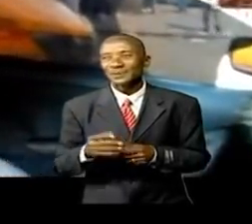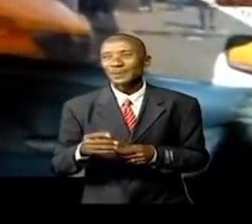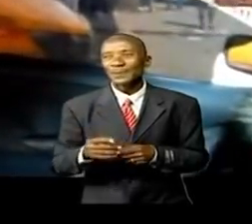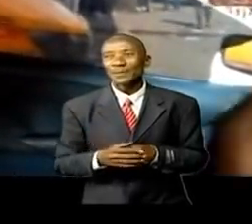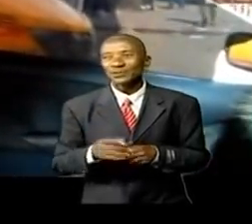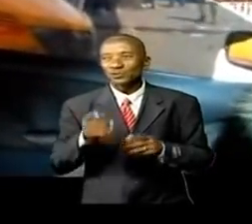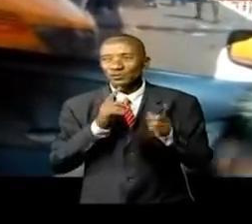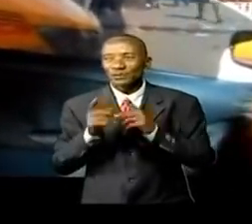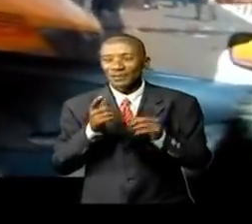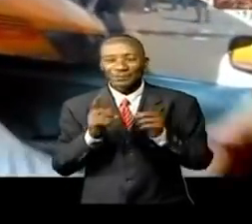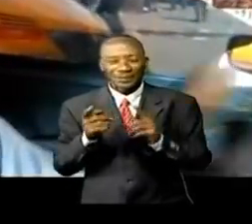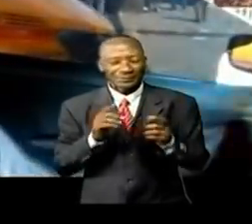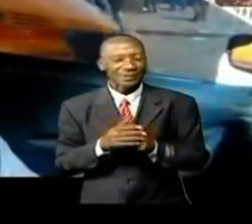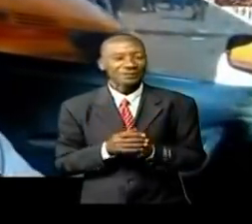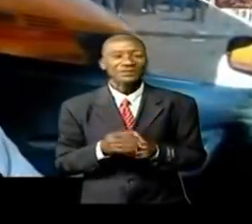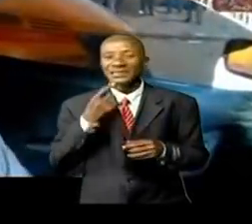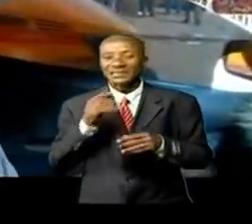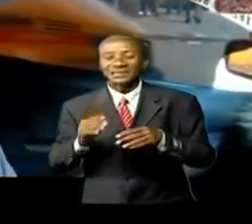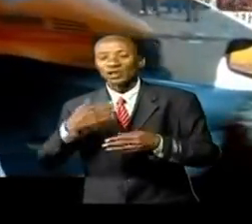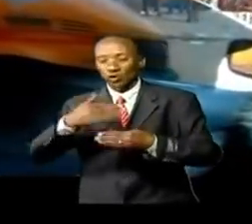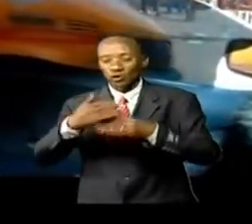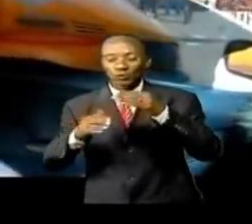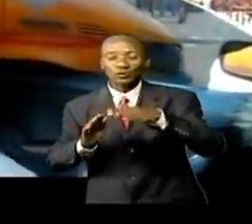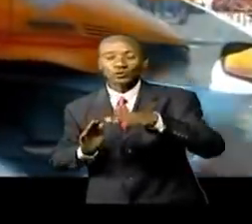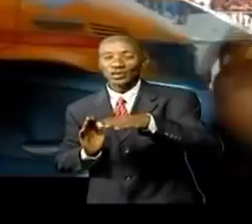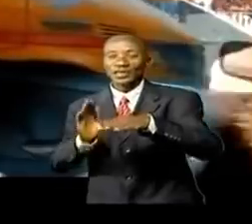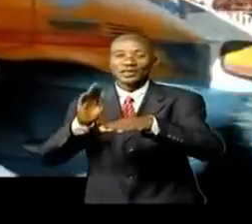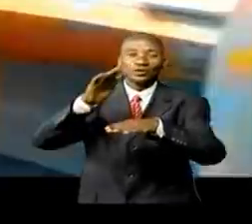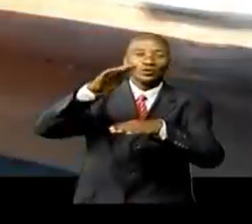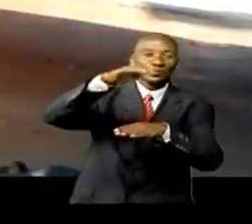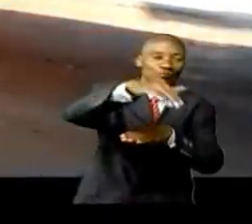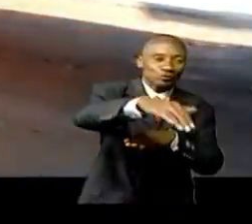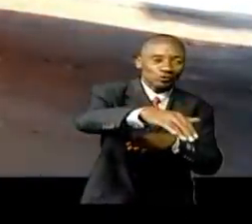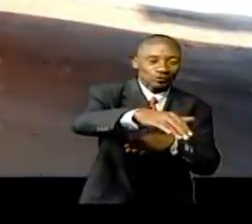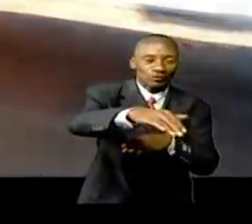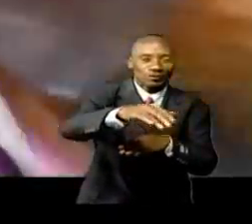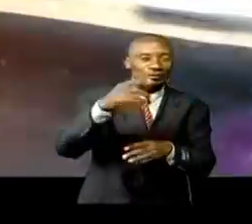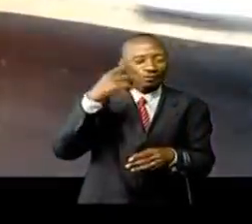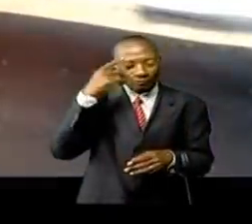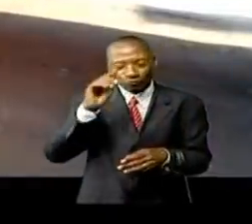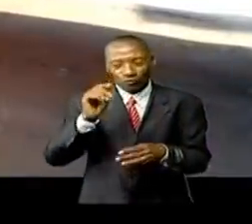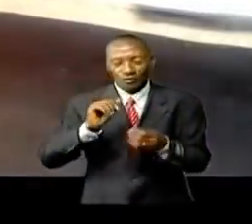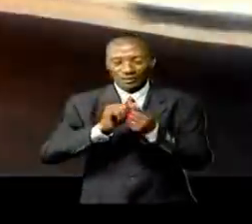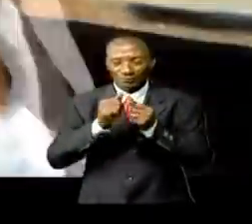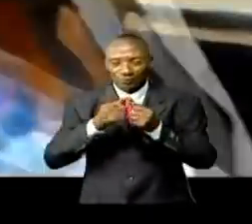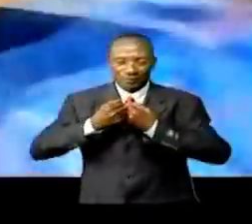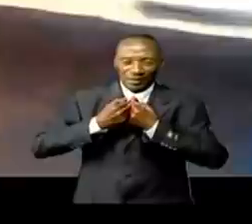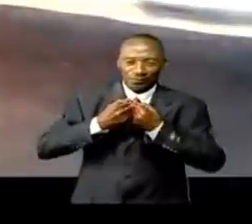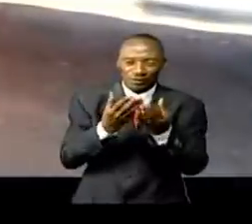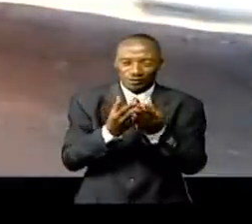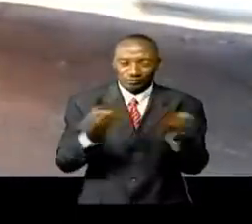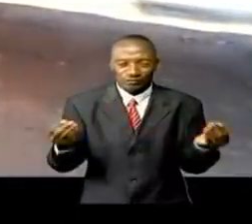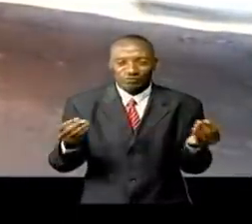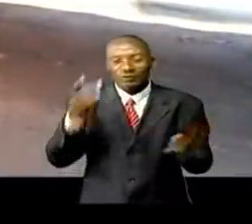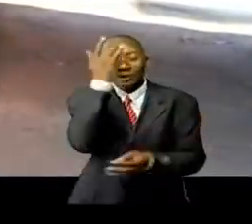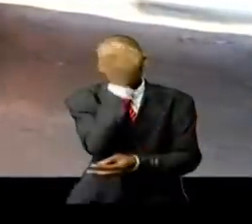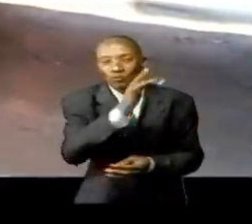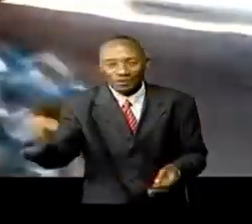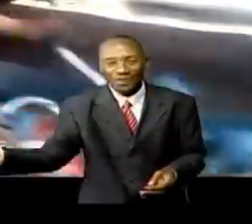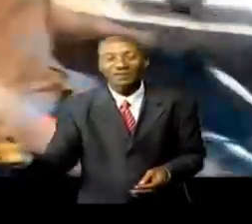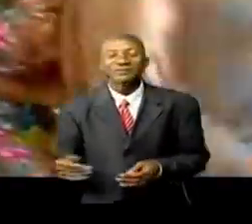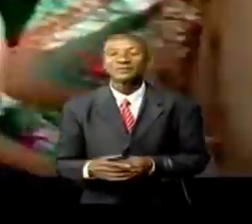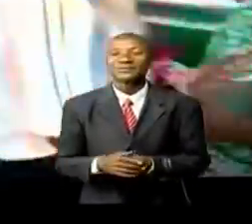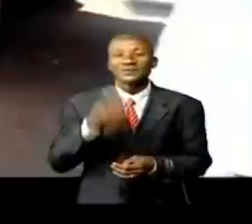Avec la construction de ce saut de mouton, en vue de résoudre ce genre de problème, ajoutez à cela les passages des gros camions qui occasionnent